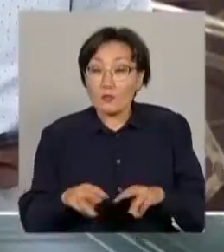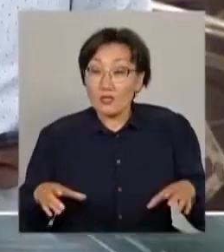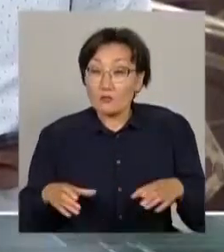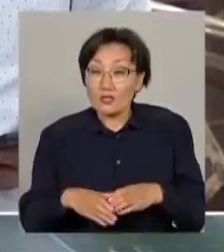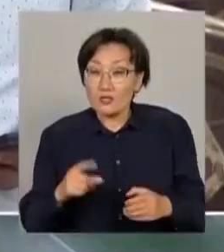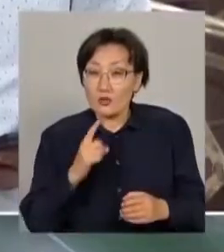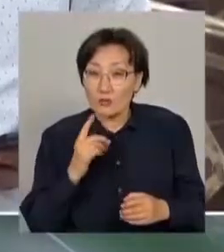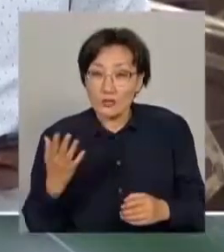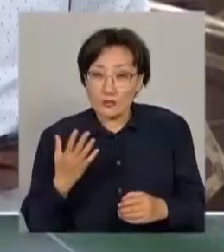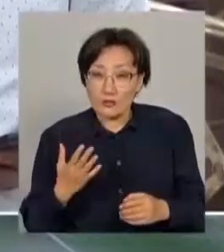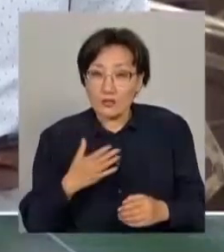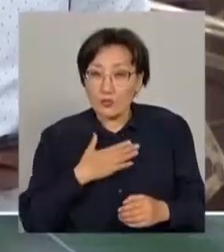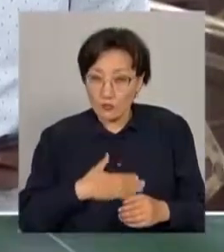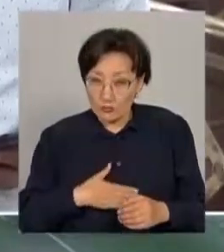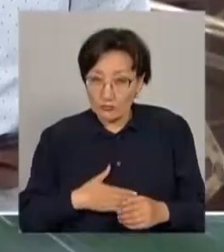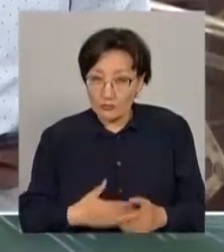ма?